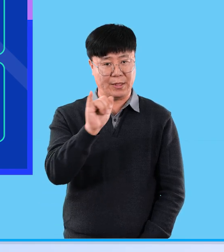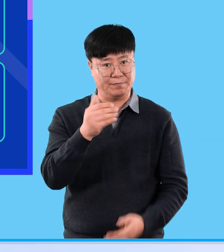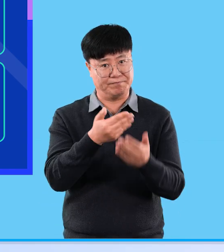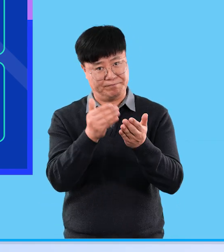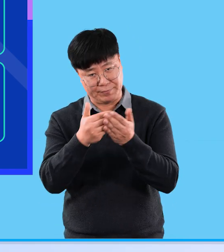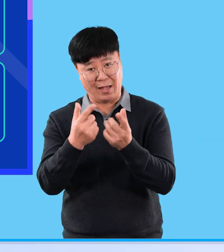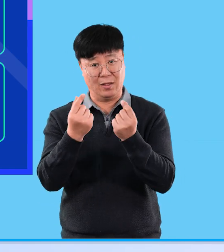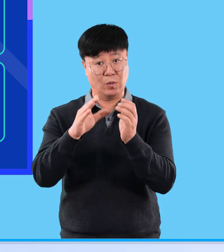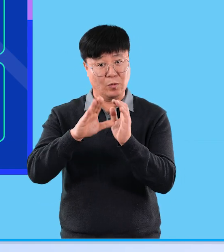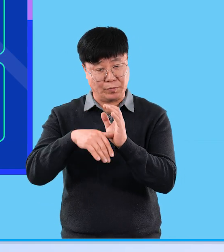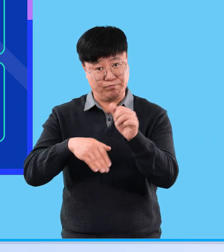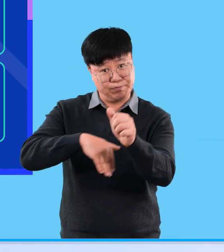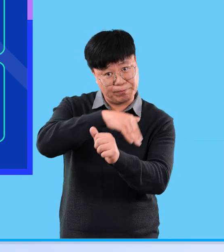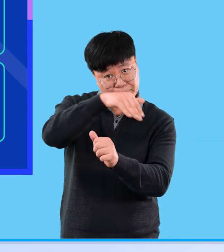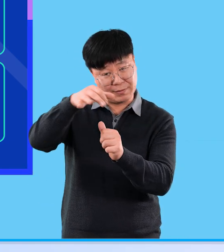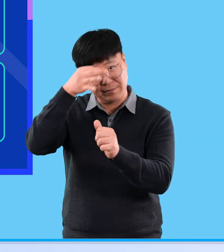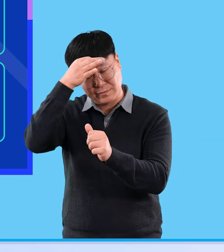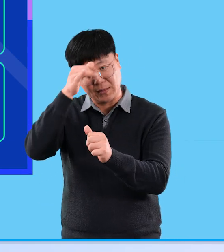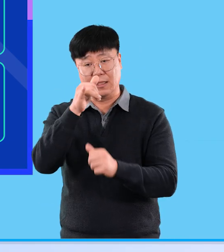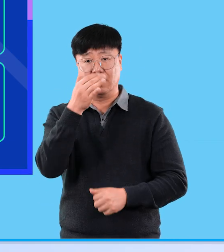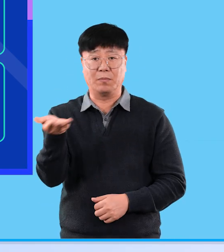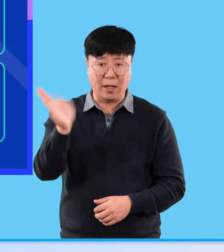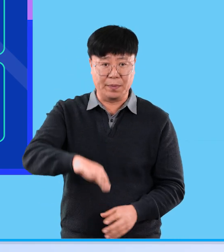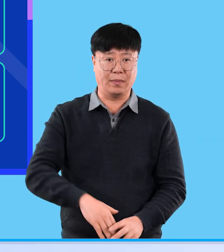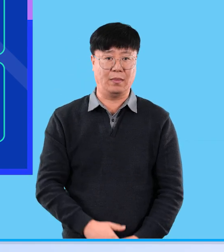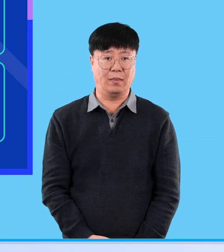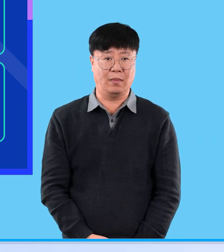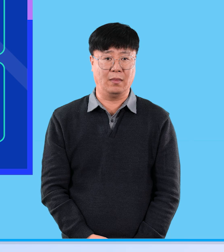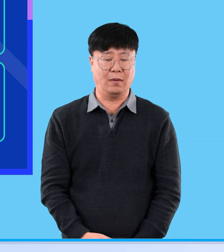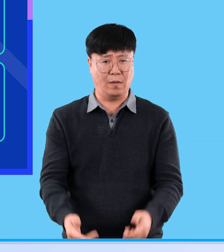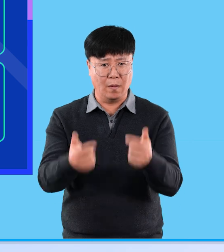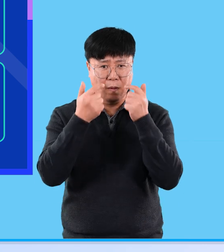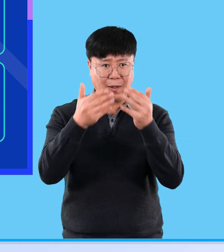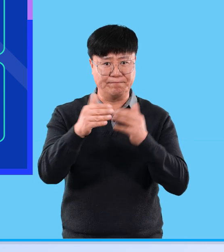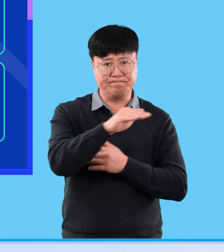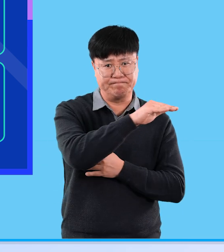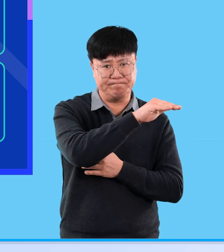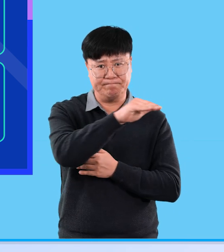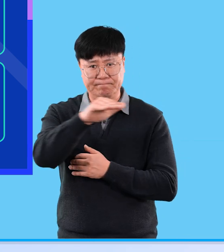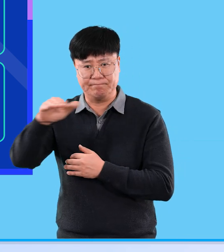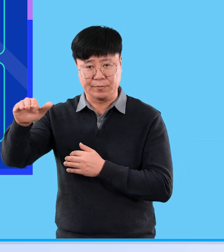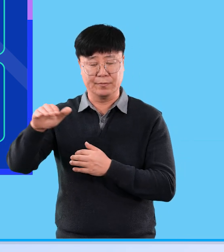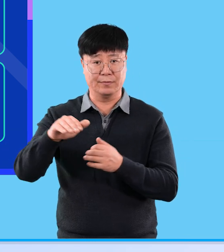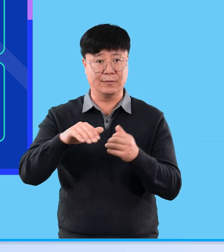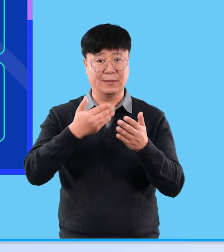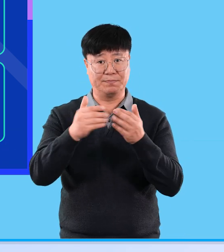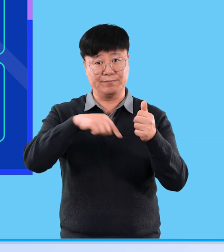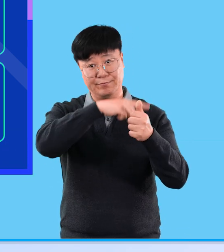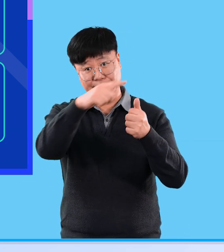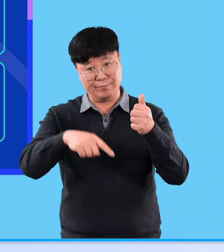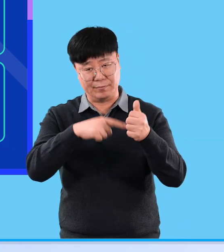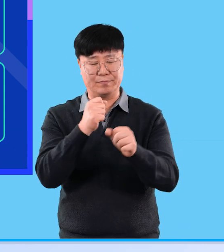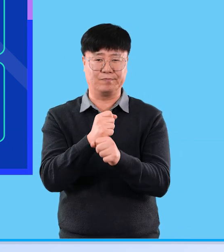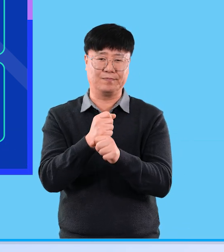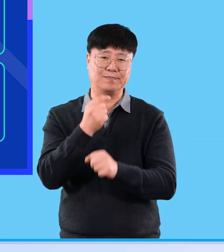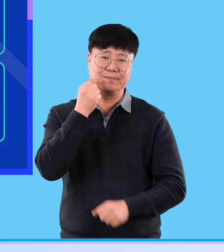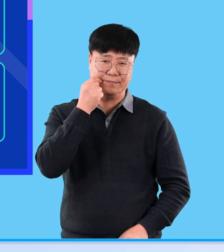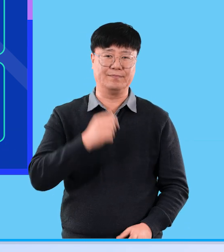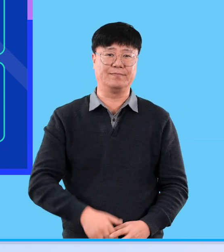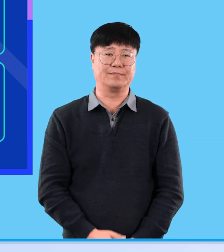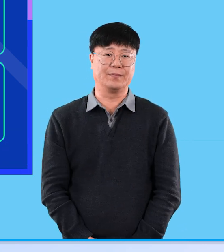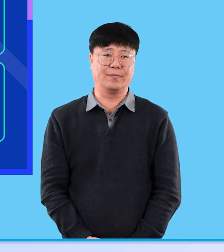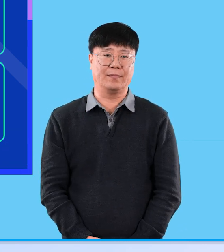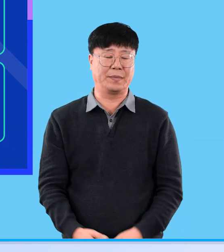레퍼런스 같은 여러 가지 기능이 있기는 하지만 정확하게 일관성 있게 캐릭터를 만들어내지